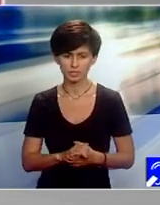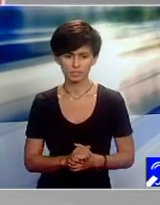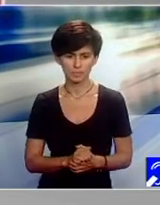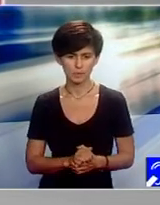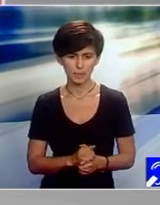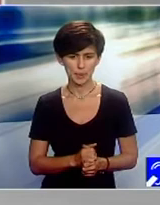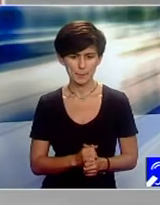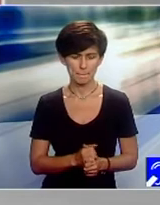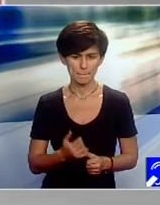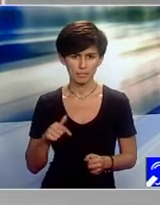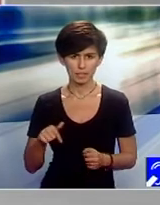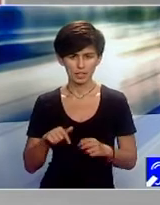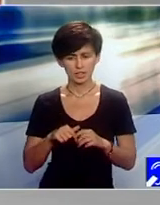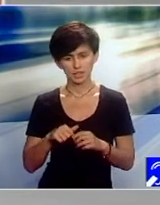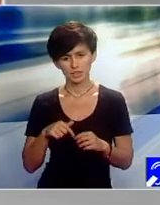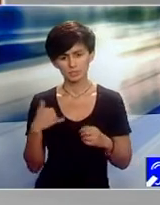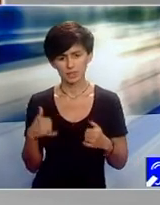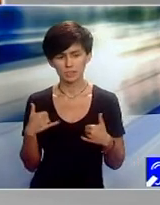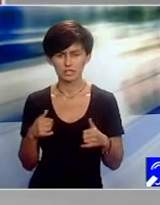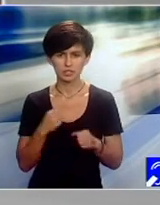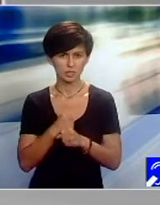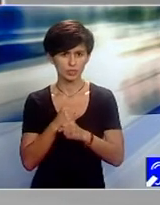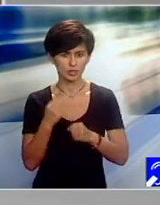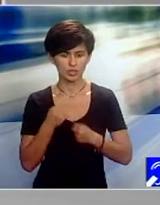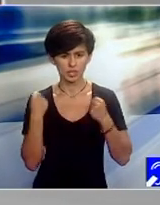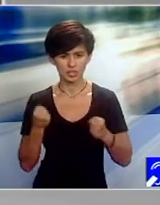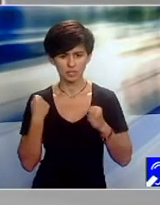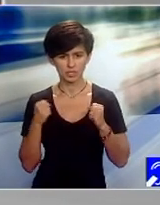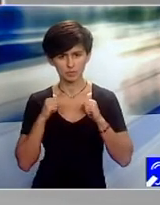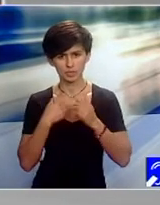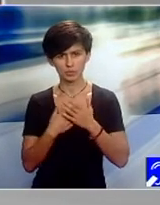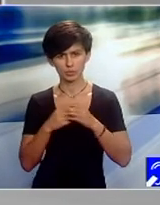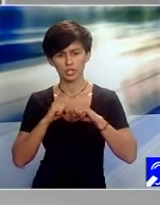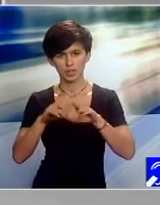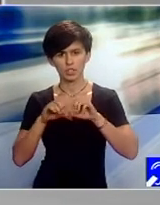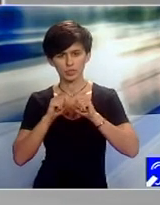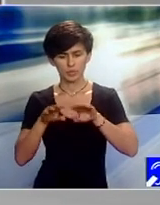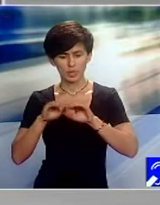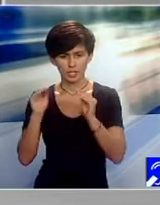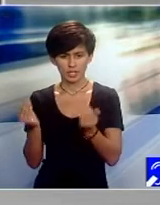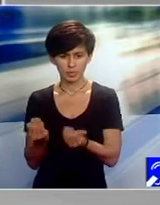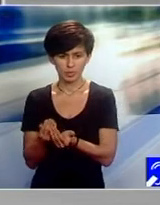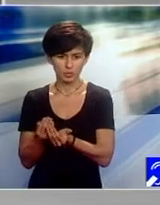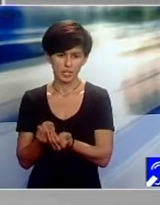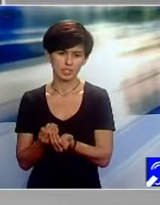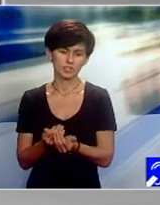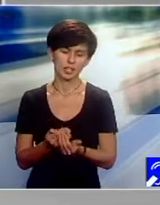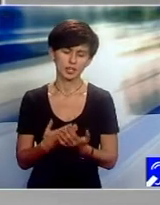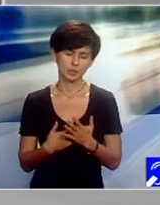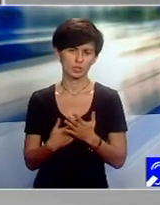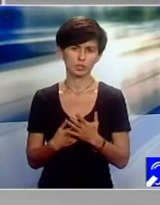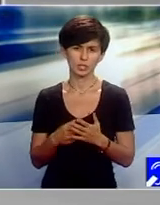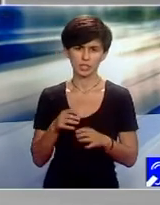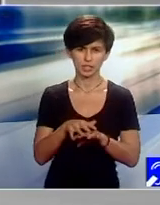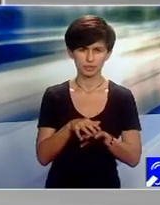promovat și s-au făcut astfel de activități în contextul informării populației asupra diagnosticului de demență Alzheimer, dar revenind